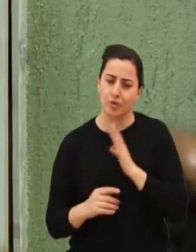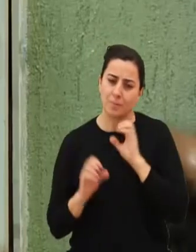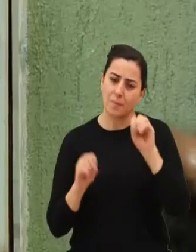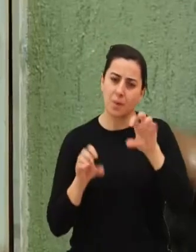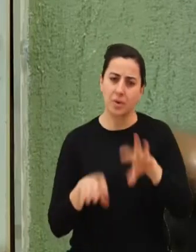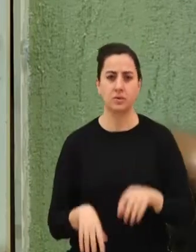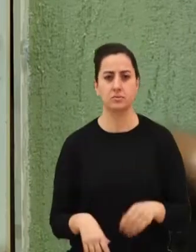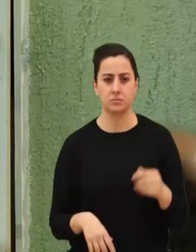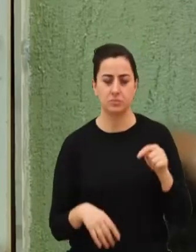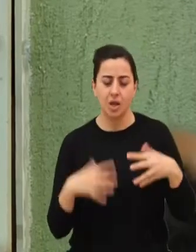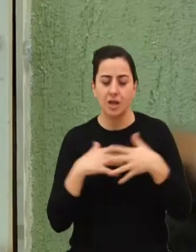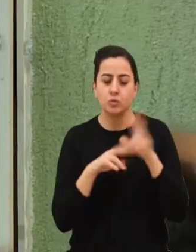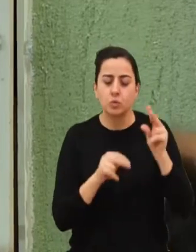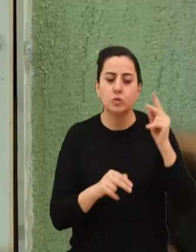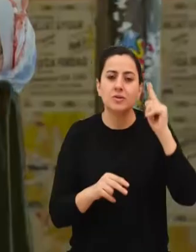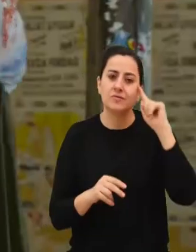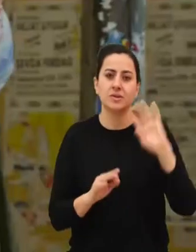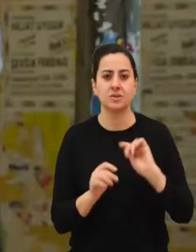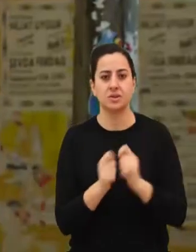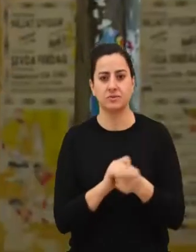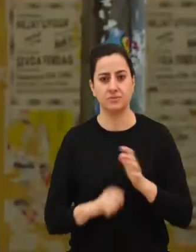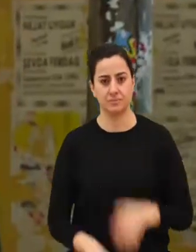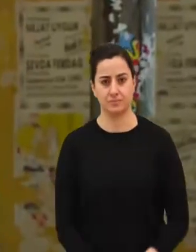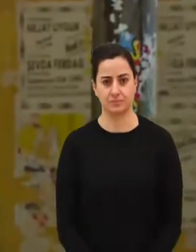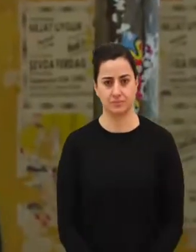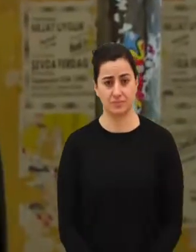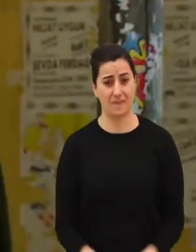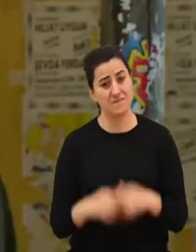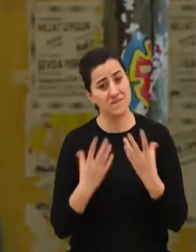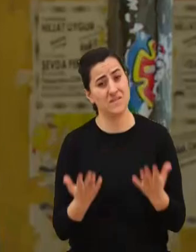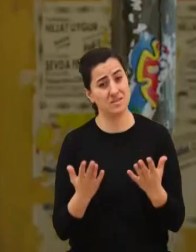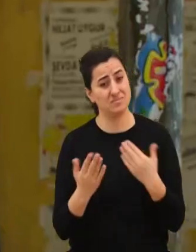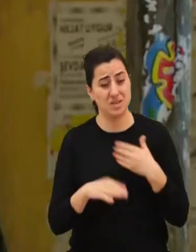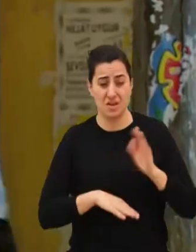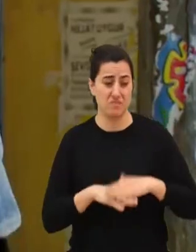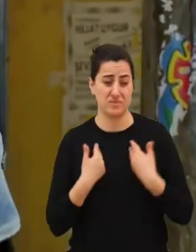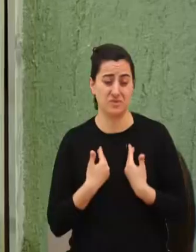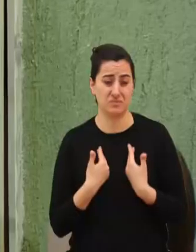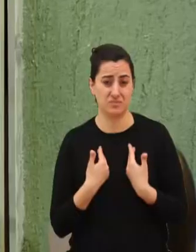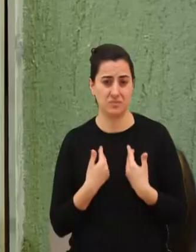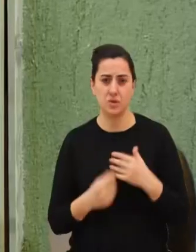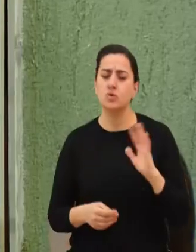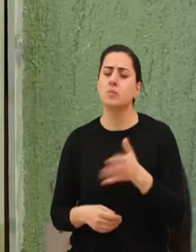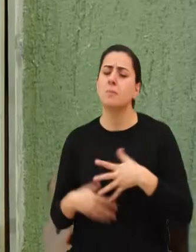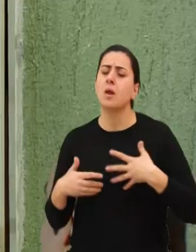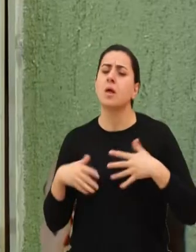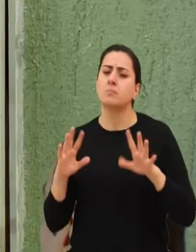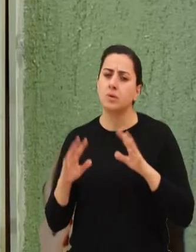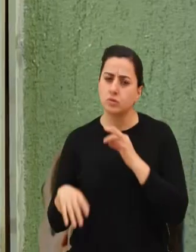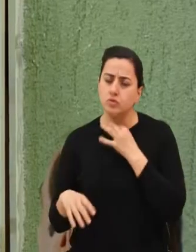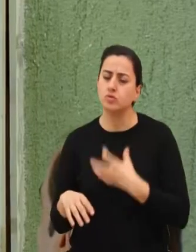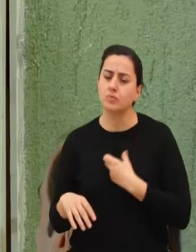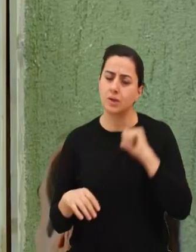tamam tamam. Hem onun için de bir değişiklik olur. Hadi. Tabii. Sen kapıyı bak. Tamam. Ya Şeyh abi ne yapacağım ben bunlarla ya? Yahu merak etme bir şey